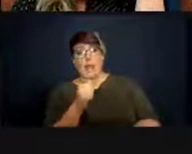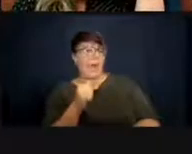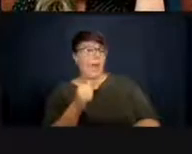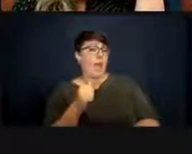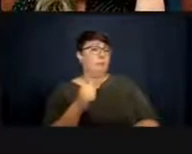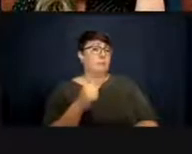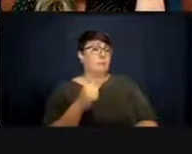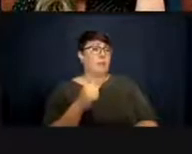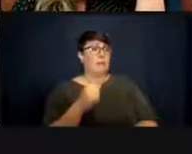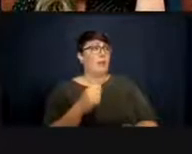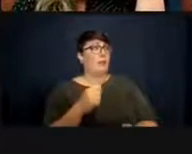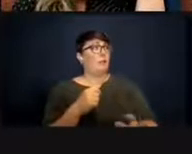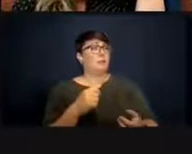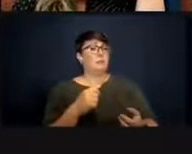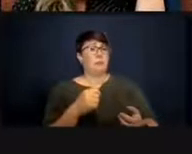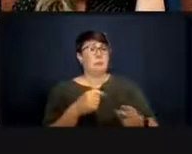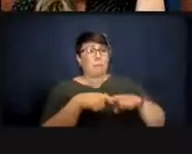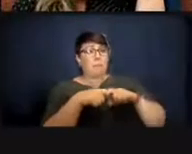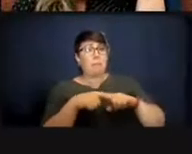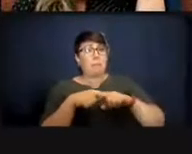Kwa hivyo